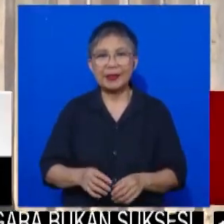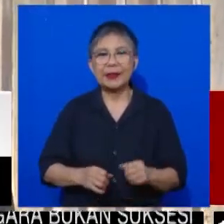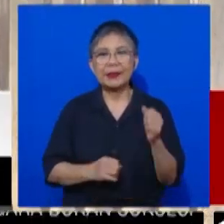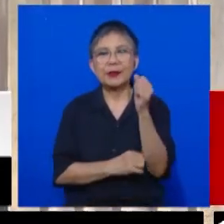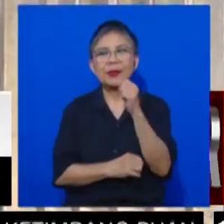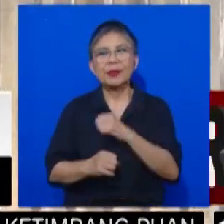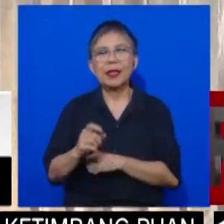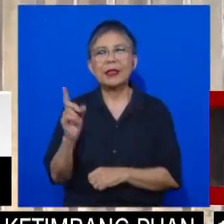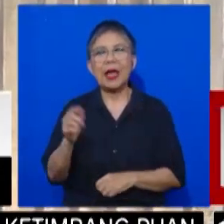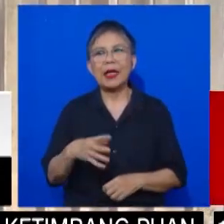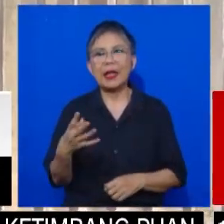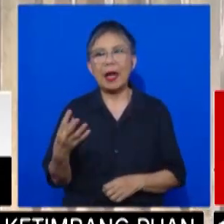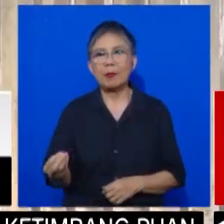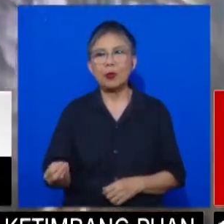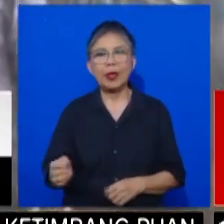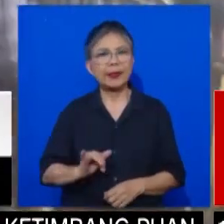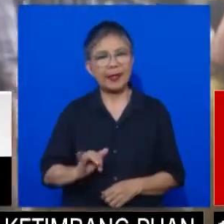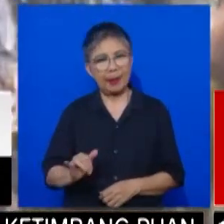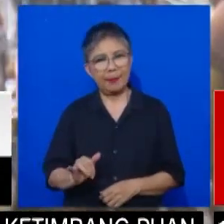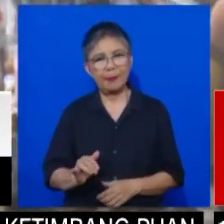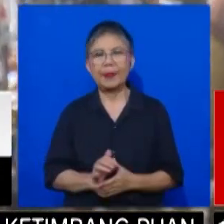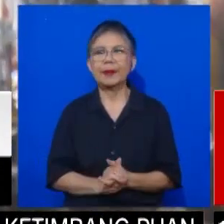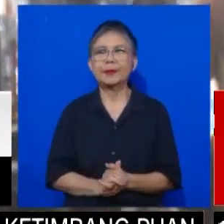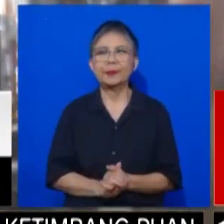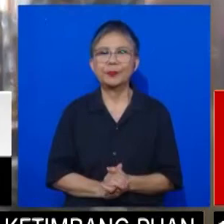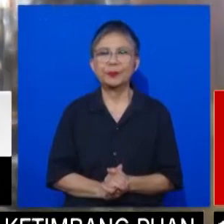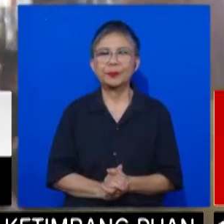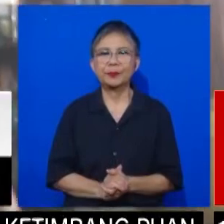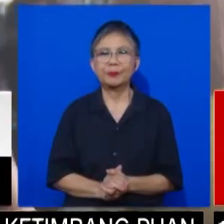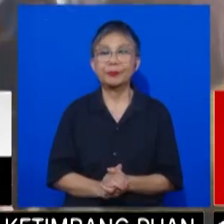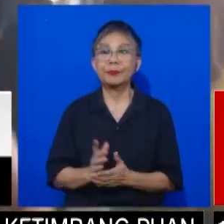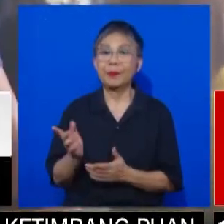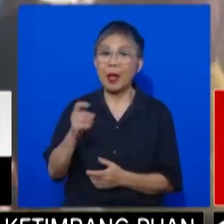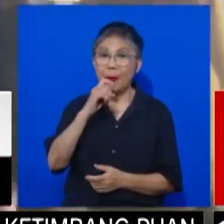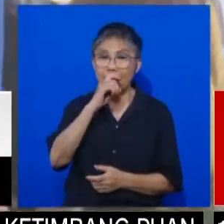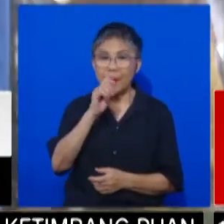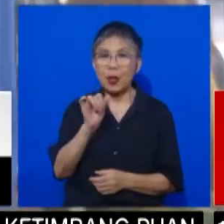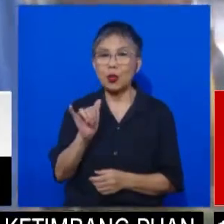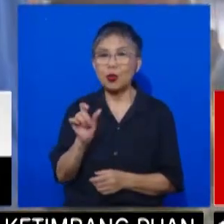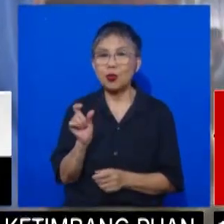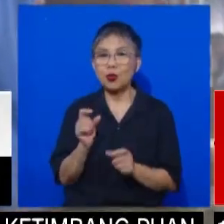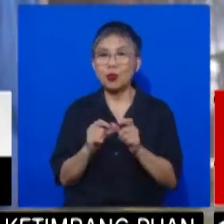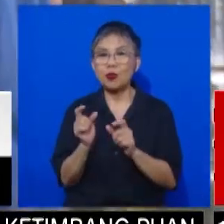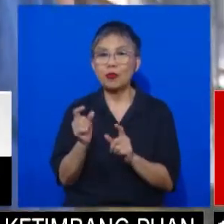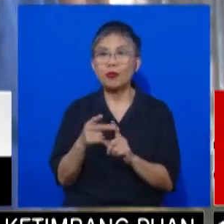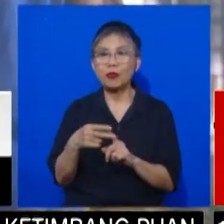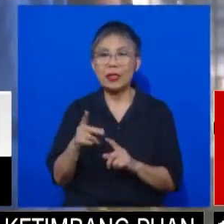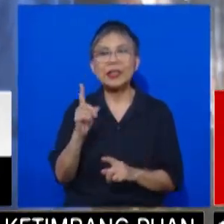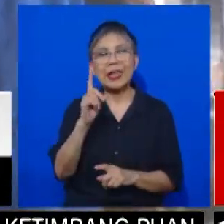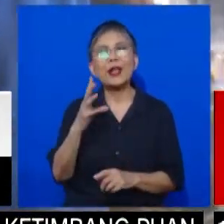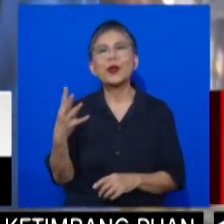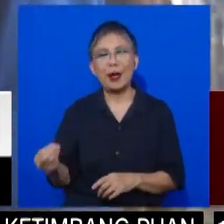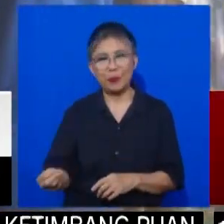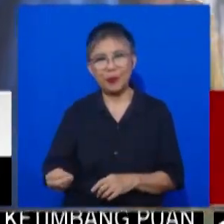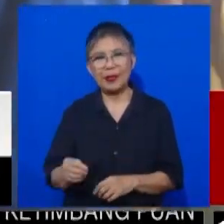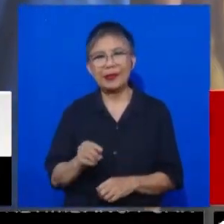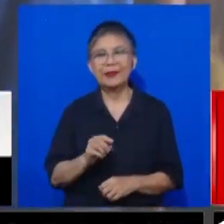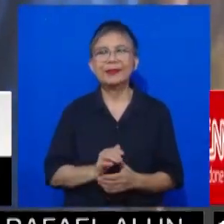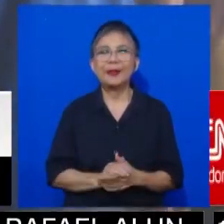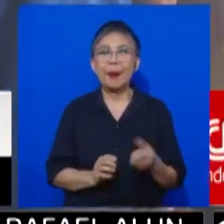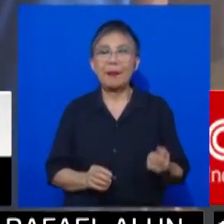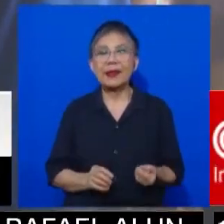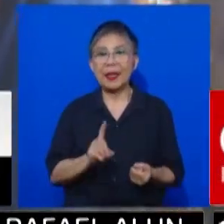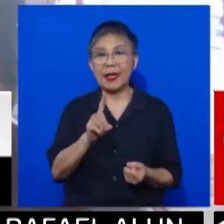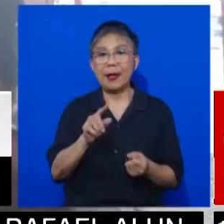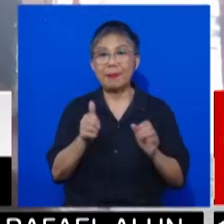biasa berasal dari kampung yang sama. Begitu juga dengan Yusuf Muhammad. Semua temannya yang mangkal di dermaga 16 Ilir berasal